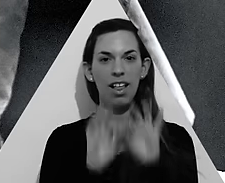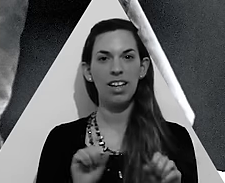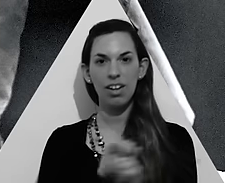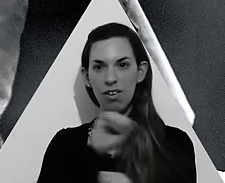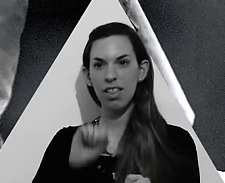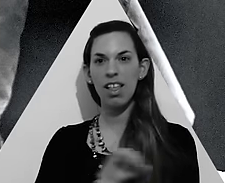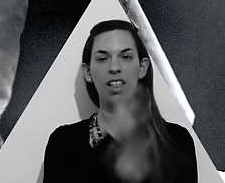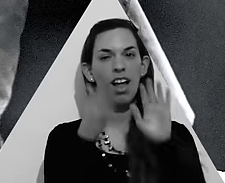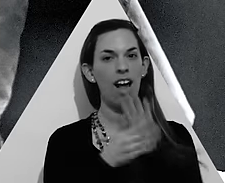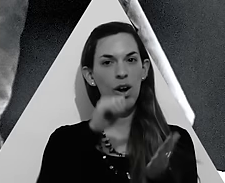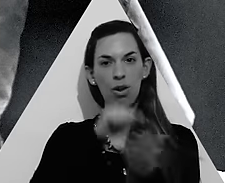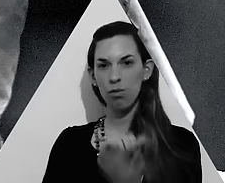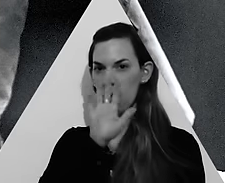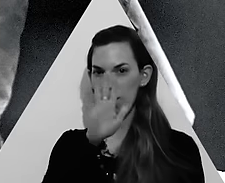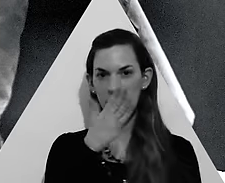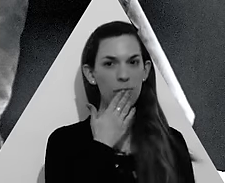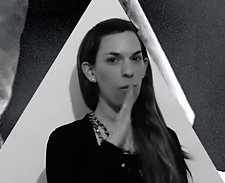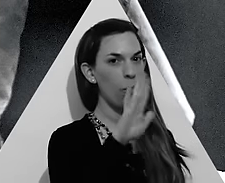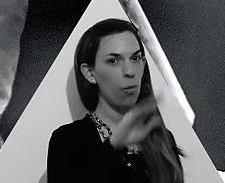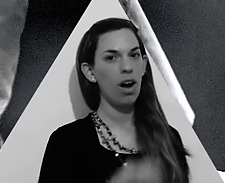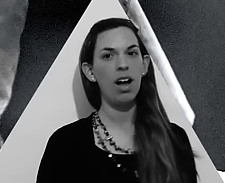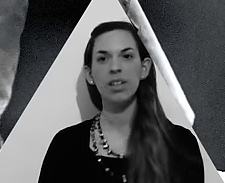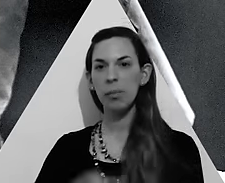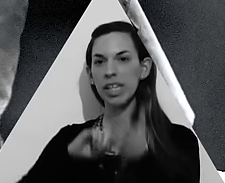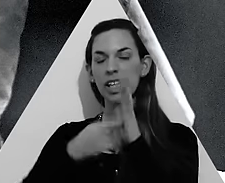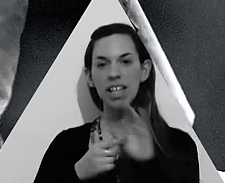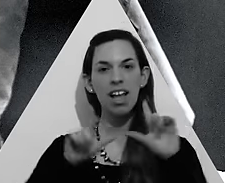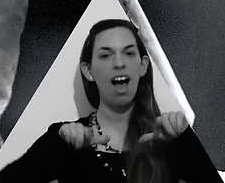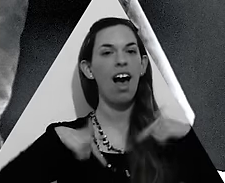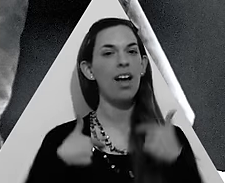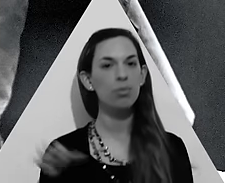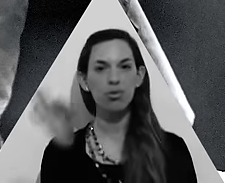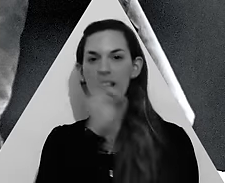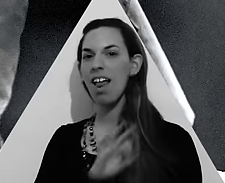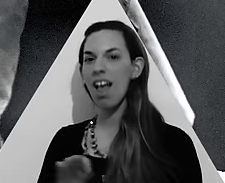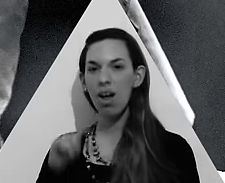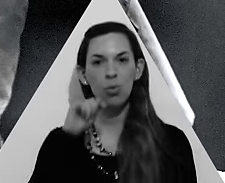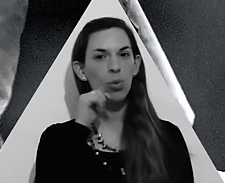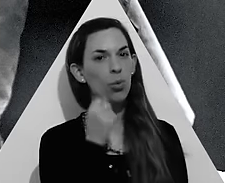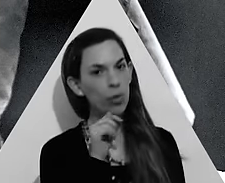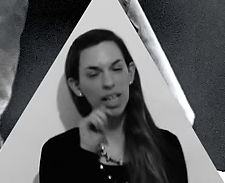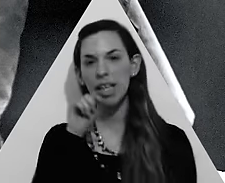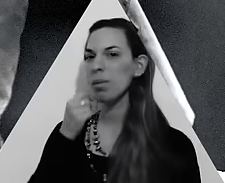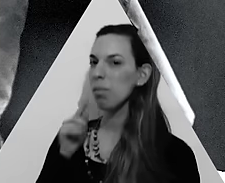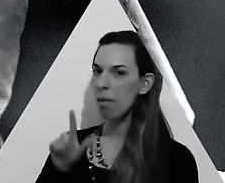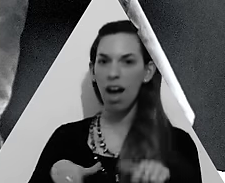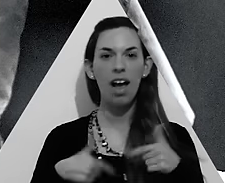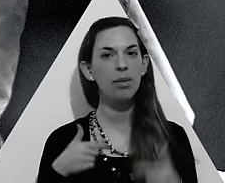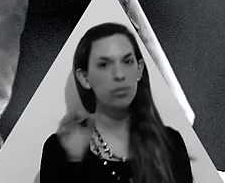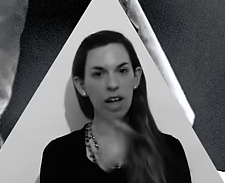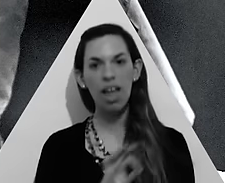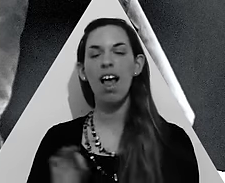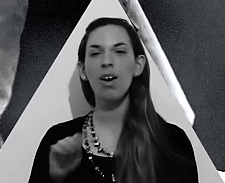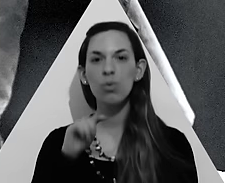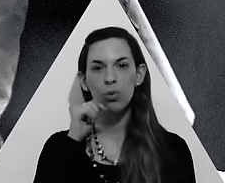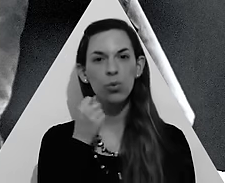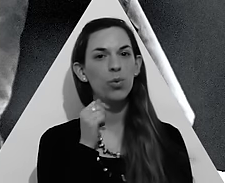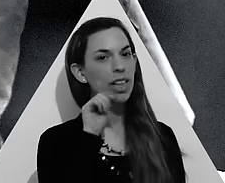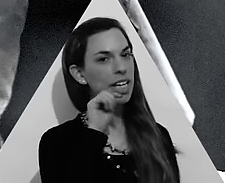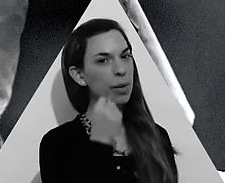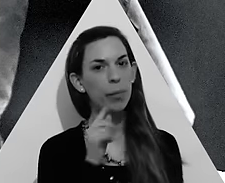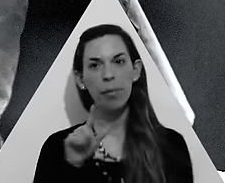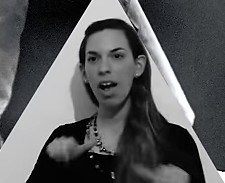זכות בכלל להתלונן, הכל תפוחה מסה וברוך השם, כי החיים שלנו תותים, החיים